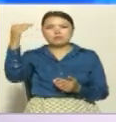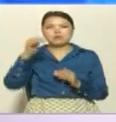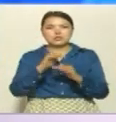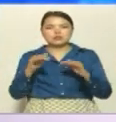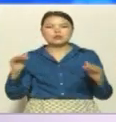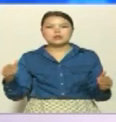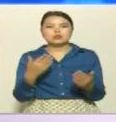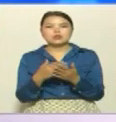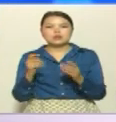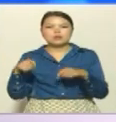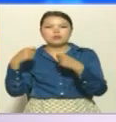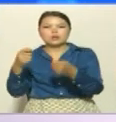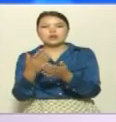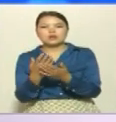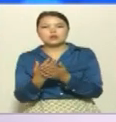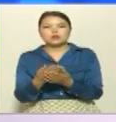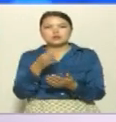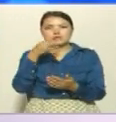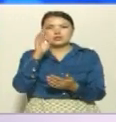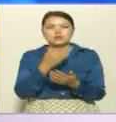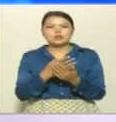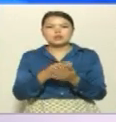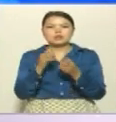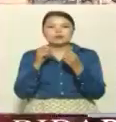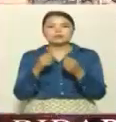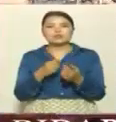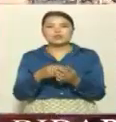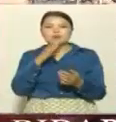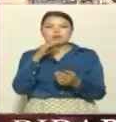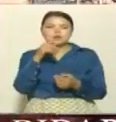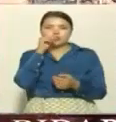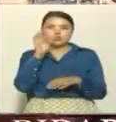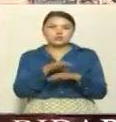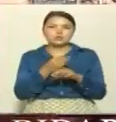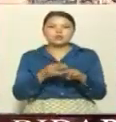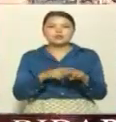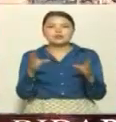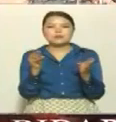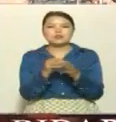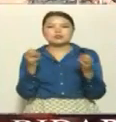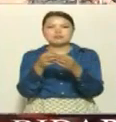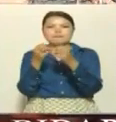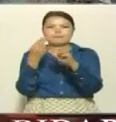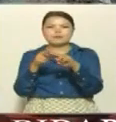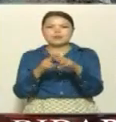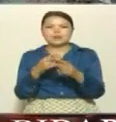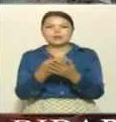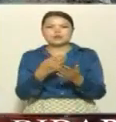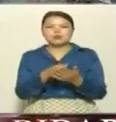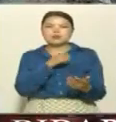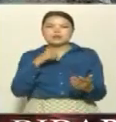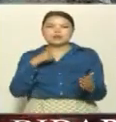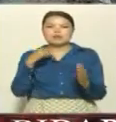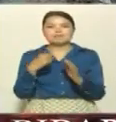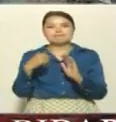уголовного дела, данный вопиющий случай произошел после очередной ссоры между экс-супругами и родителями убитых детей. Подсудимый якобы хотел покончить